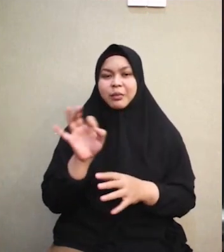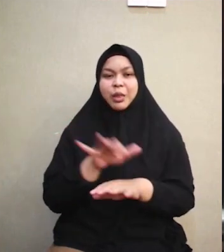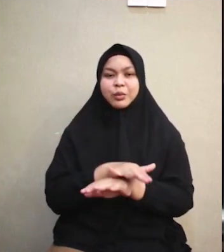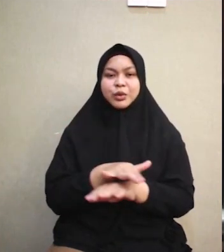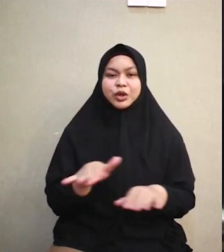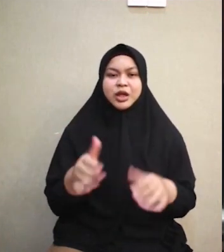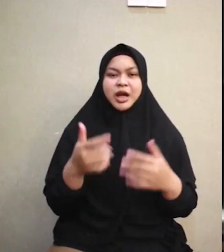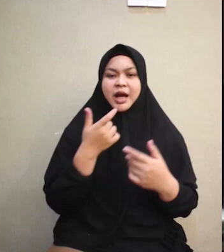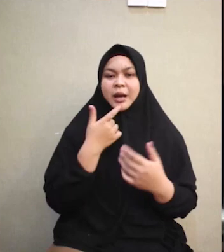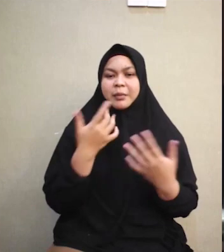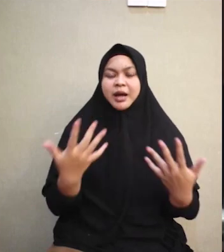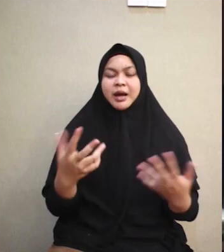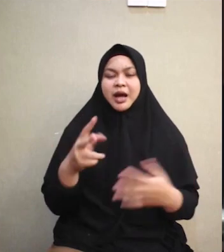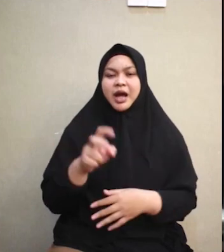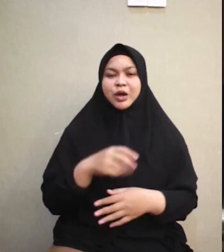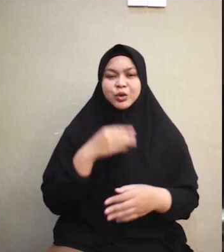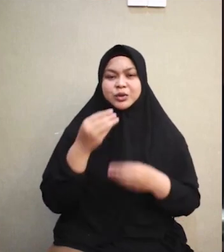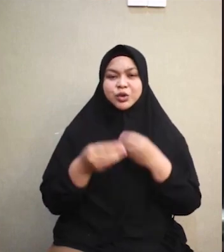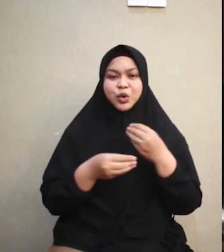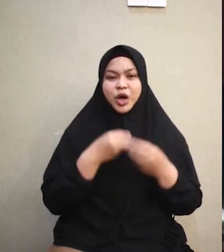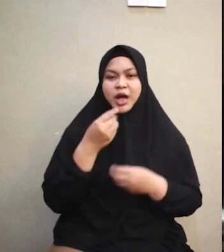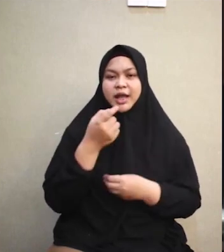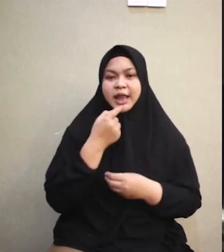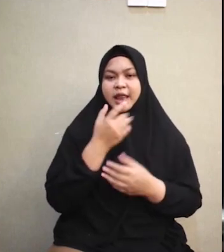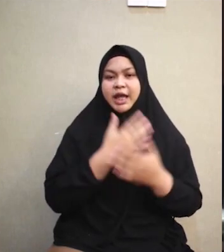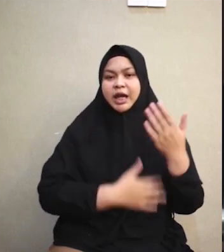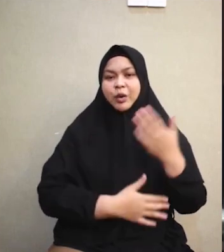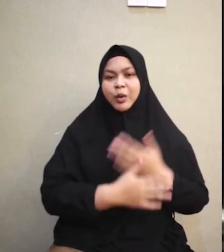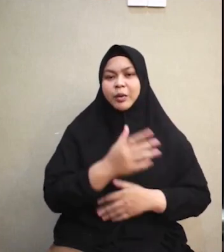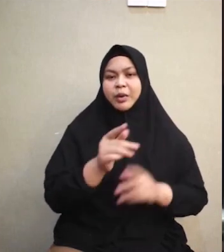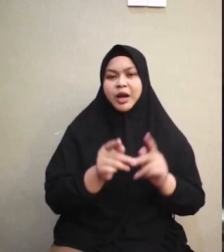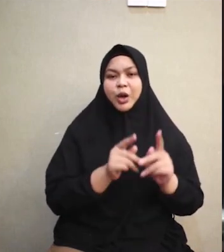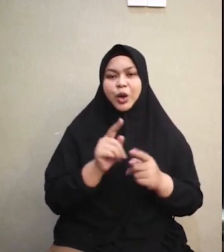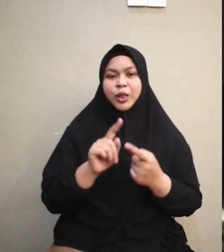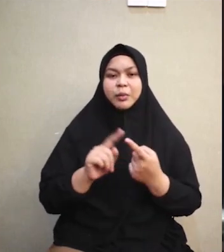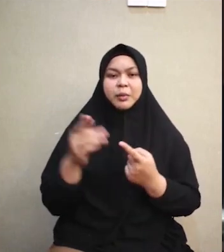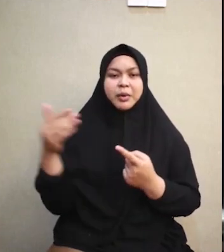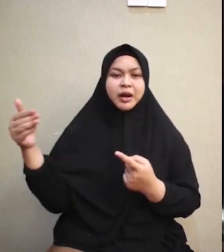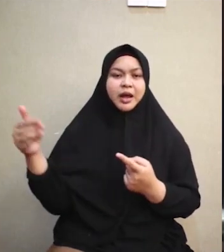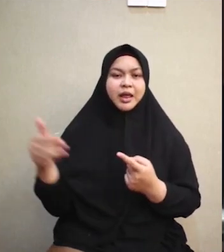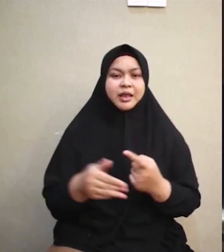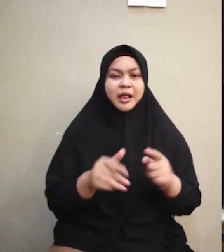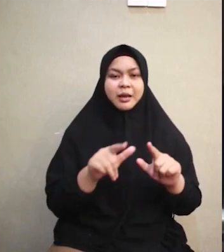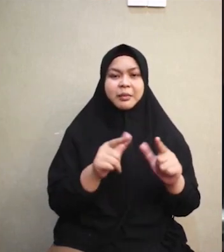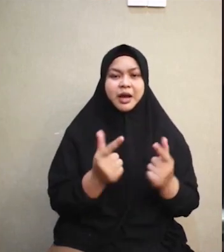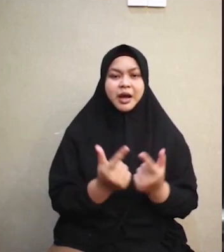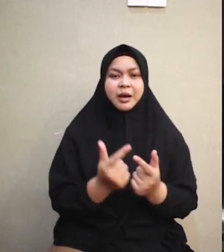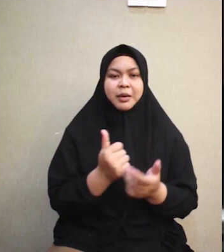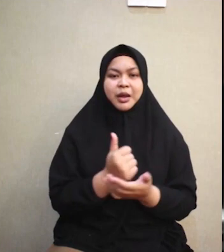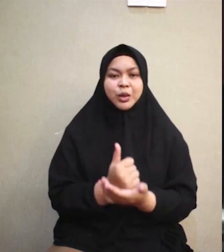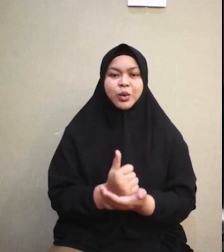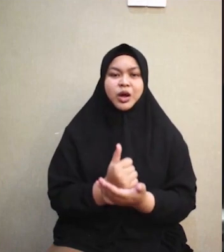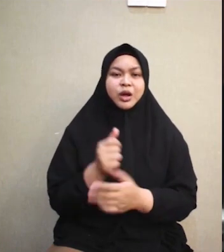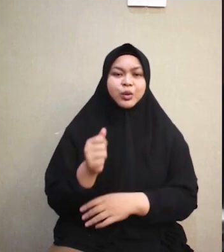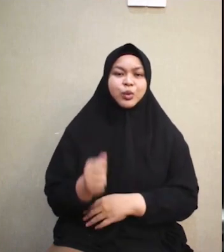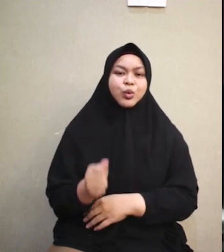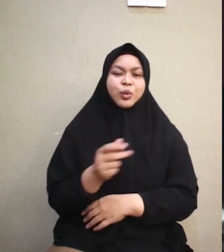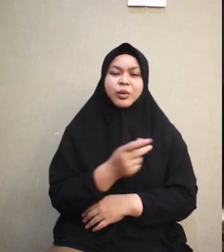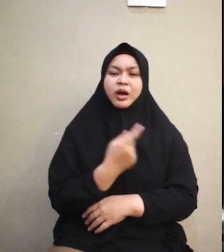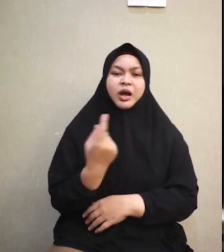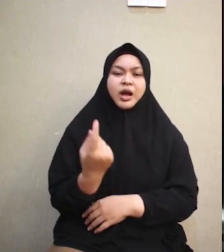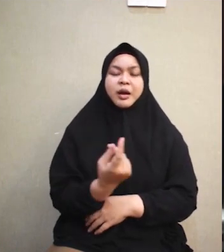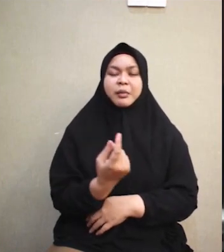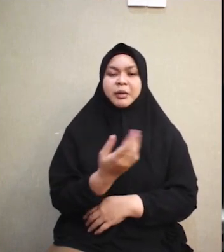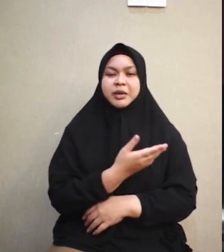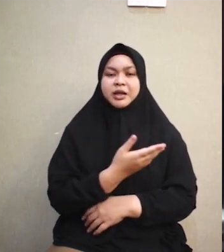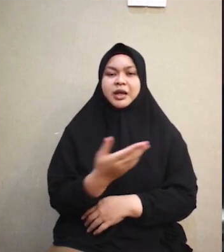Mas ngapain harus bersuara soal difabel ketika teman-teman datang ke lembaga bantuan hukum Waduh kami ini memang